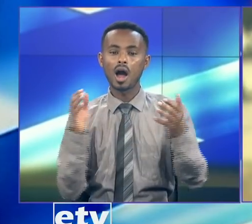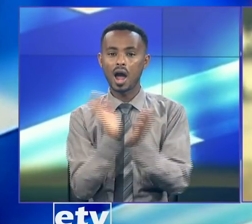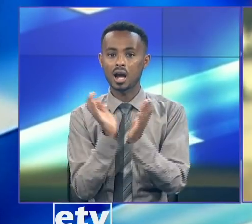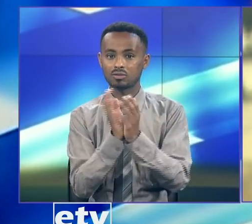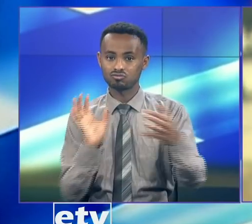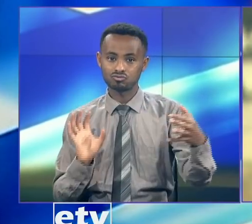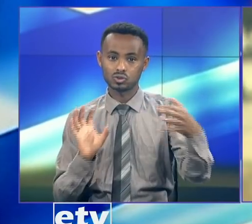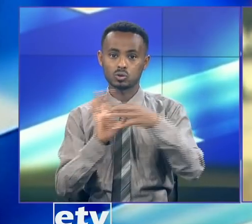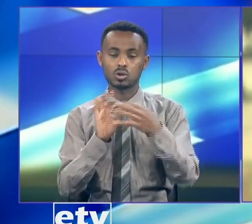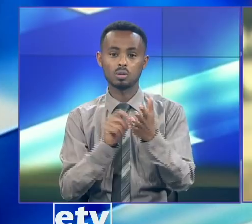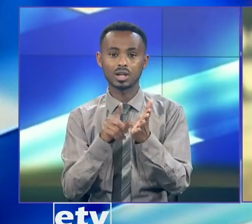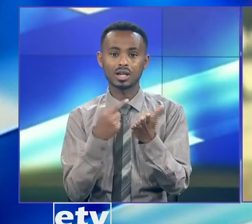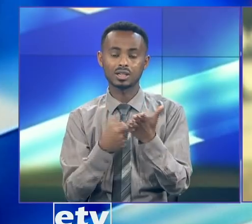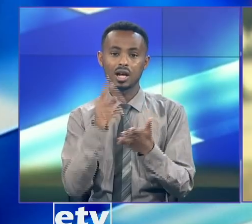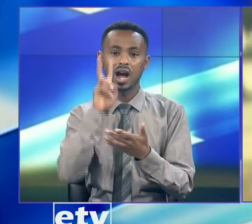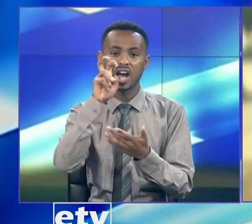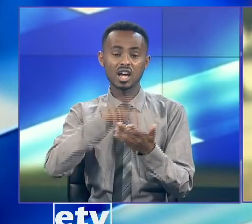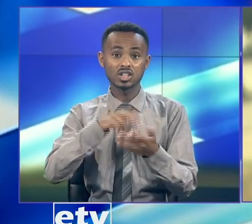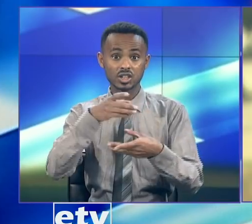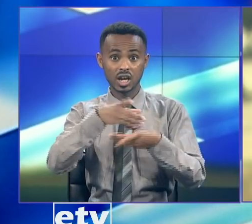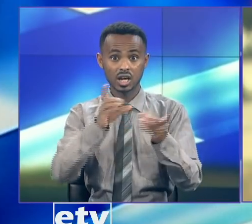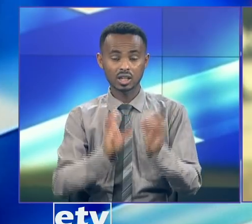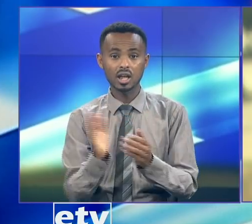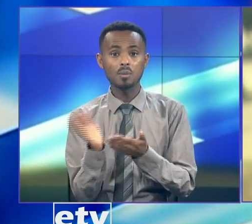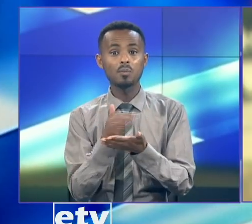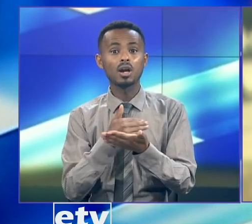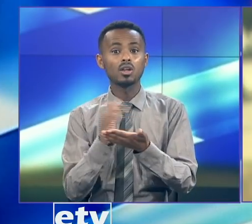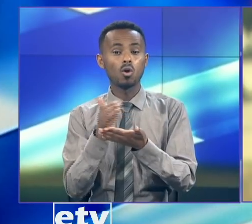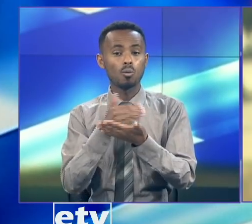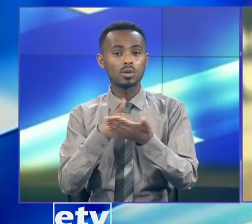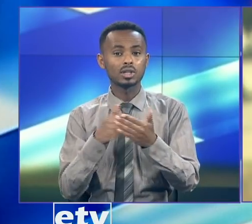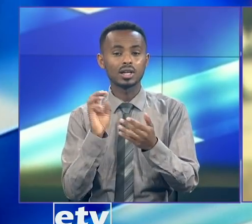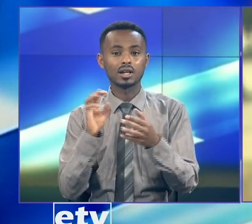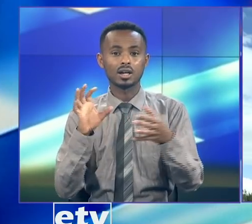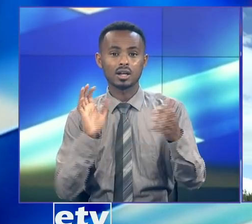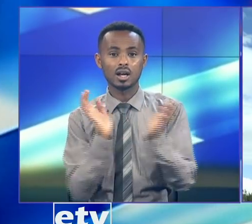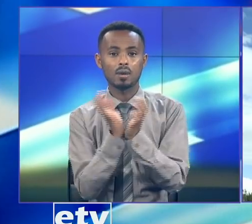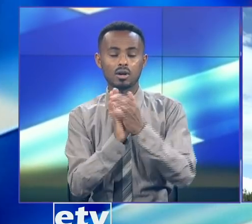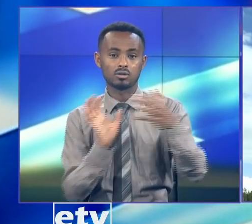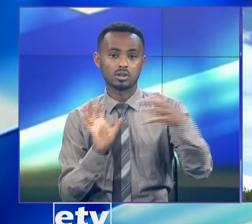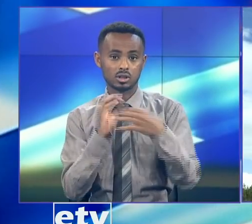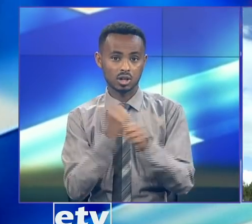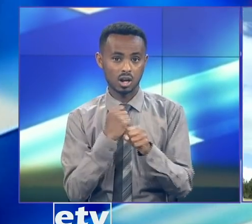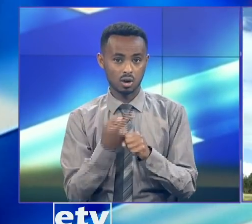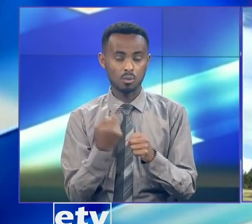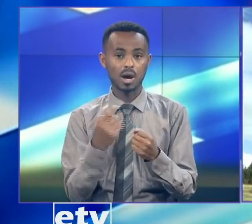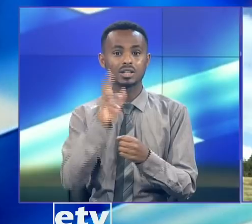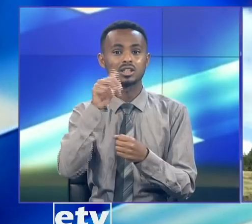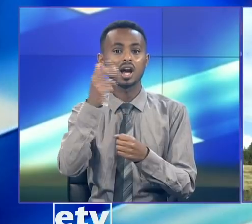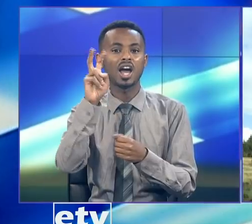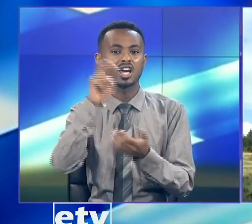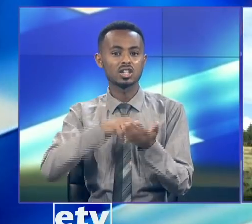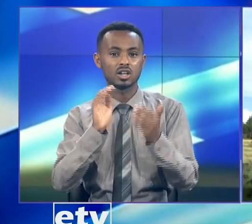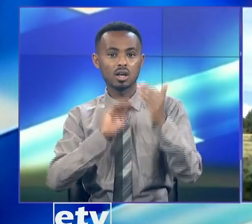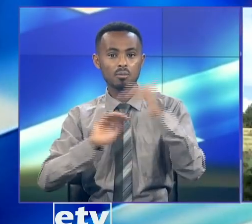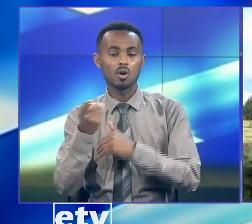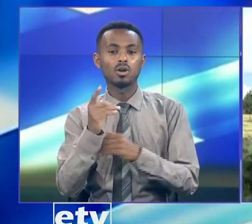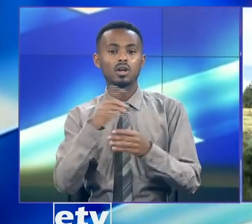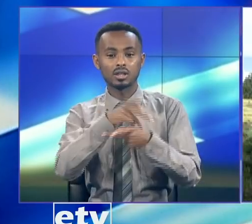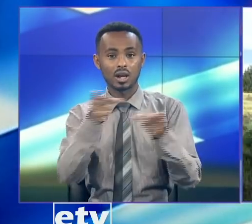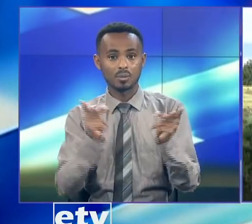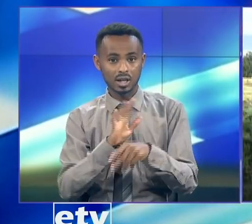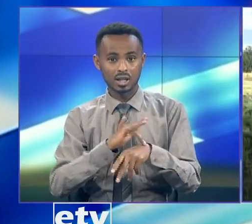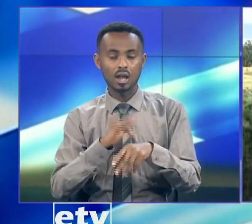አሁን ከዚህ ከ20000 ሄክታር የሚመረተውን ምርት የገበያ ትስስር እየተሰራ ነው ያለው። በአርሲ ዞን 20000 የሚሆን ሄክታር መሬት